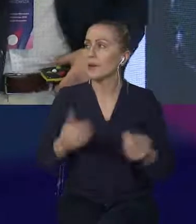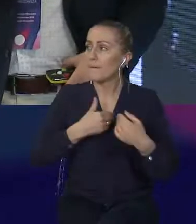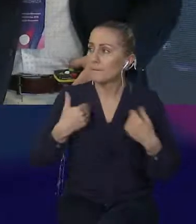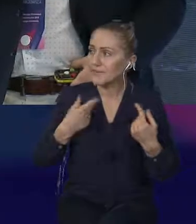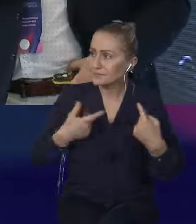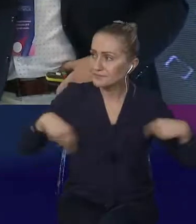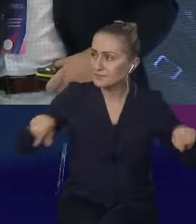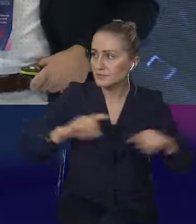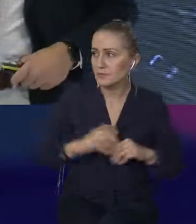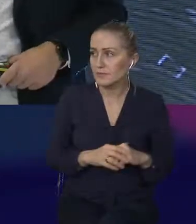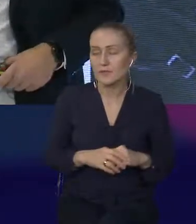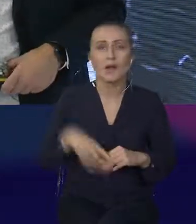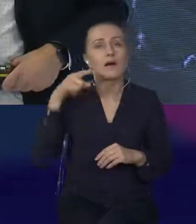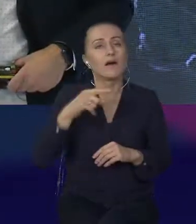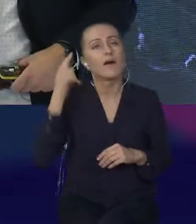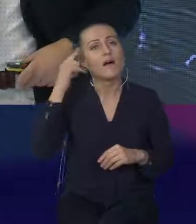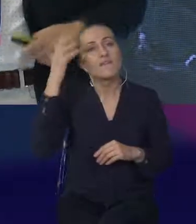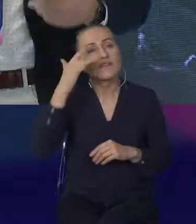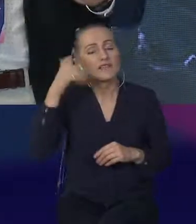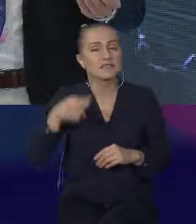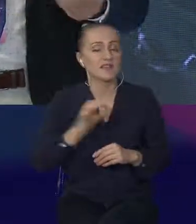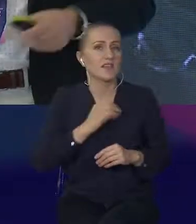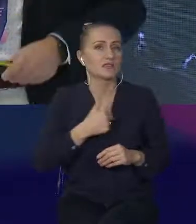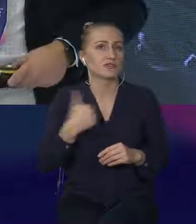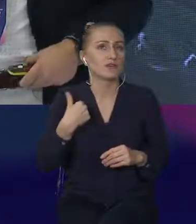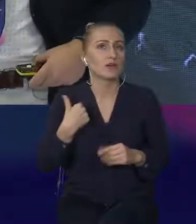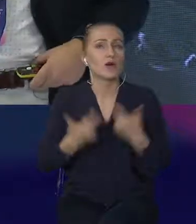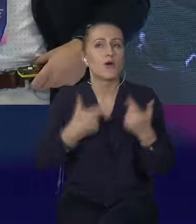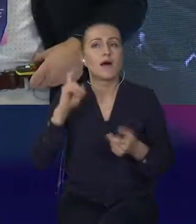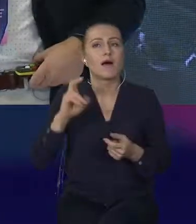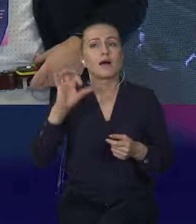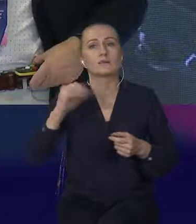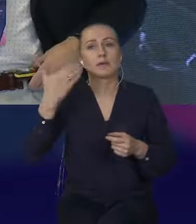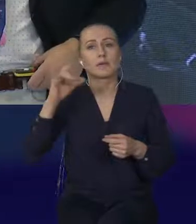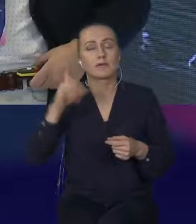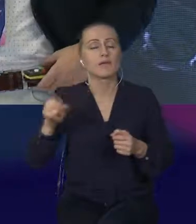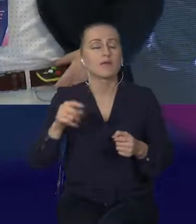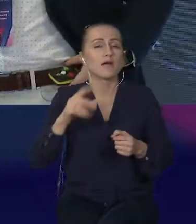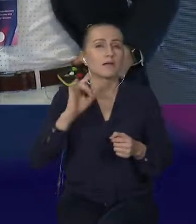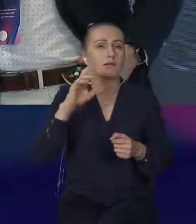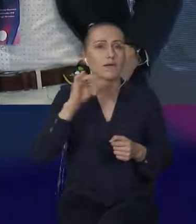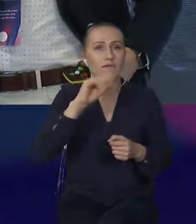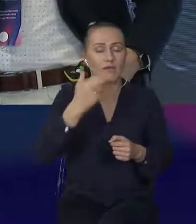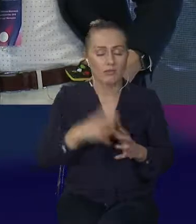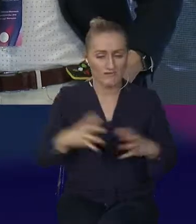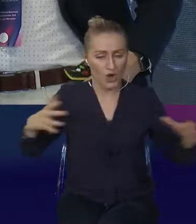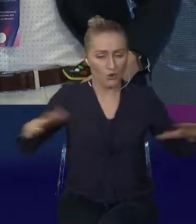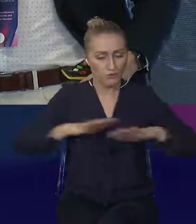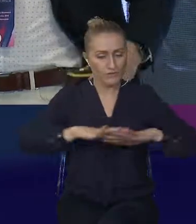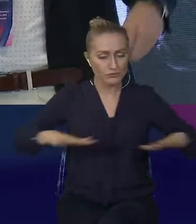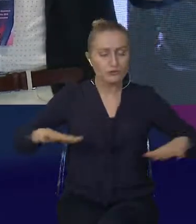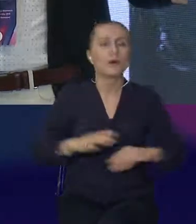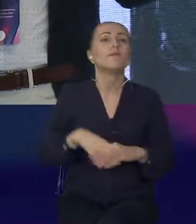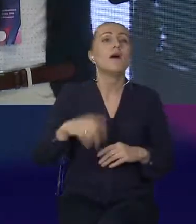o wizję naszego zastosowania grafenu HSMG, czyli tego wielkopowierzchniowego, uważamy,